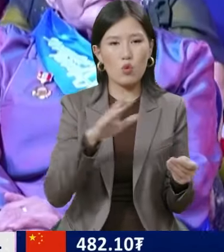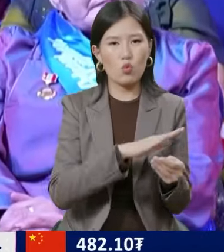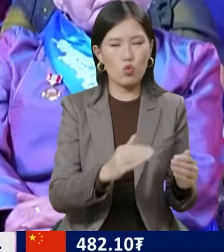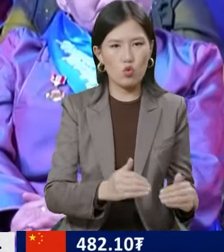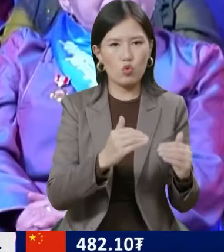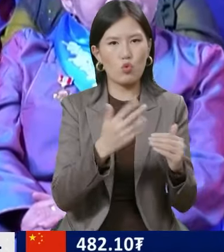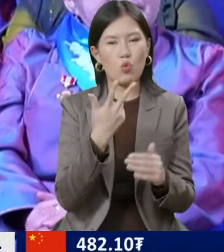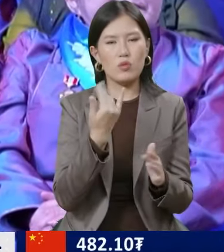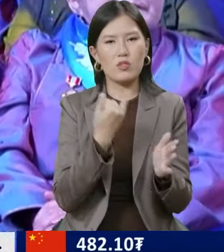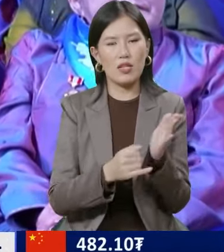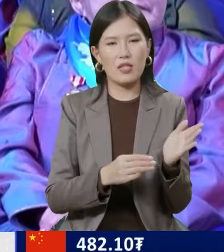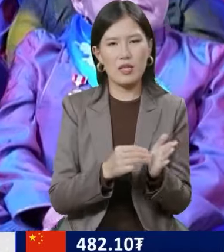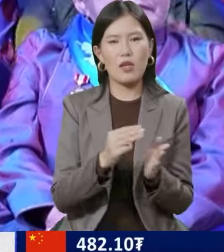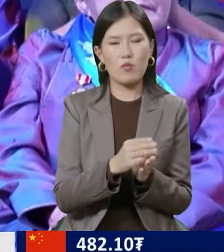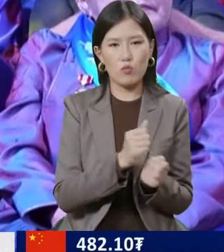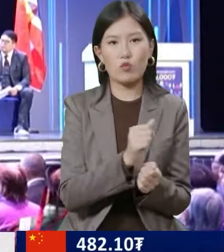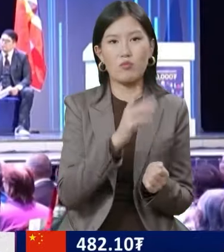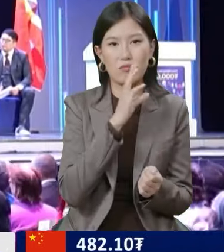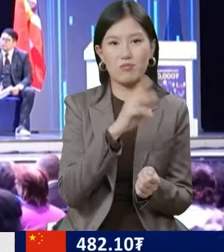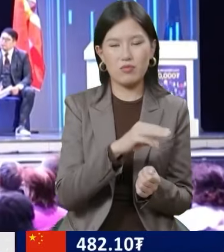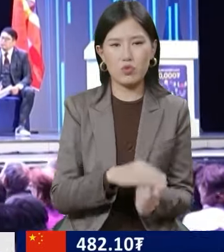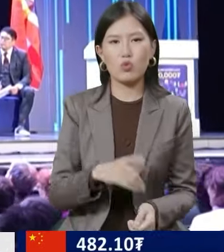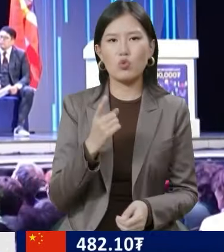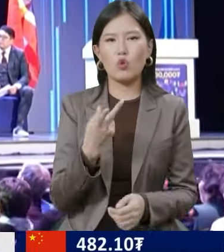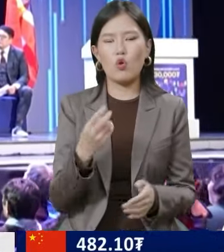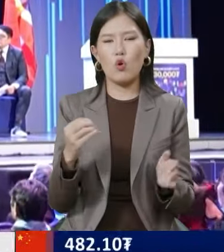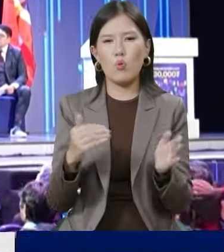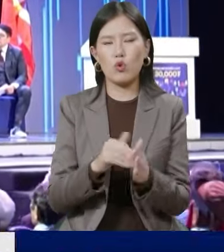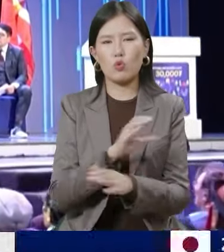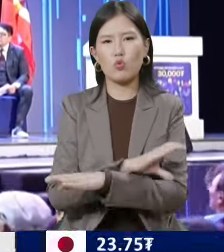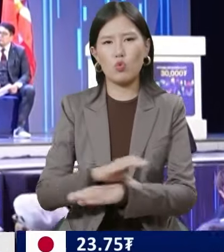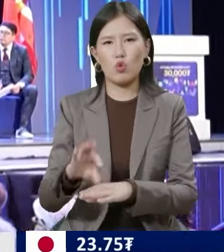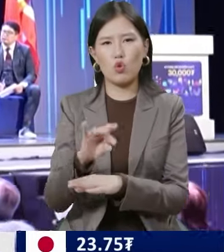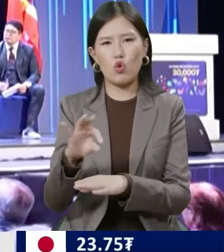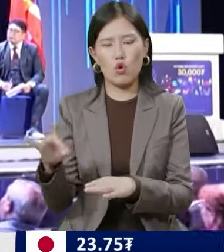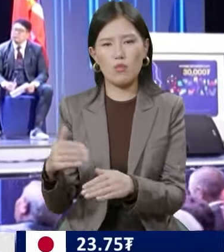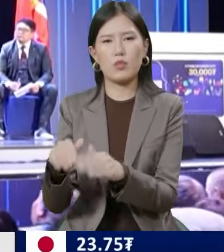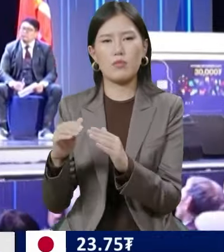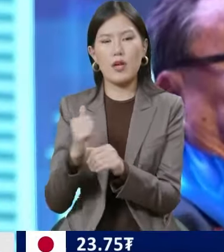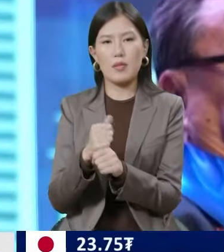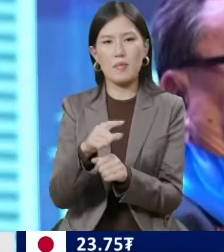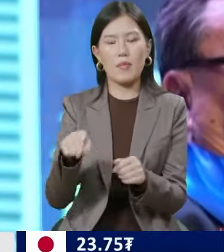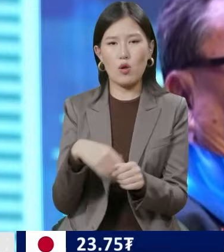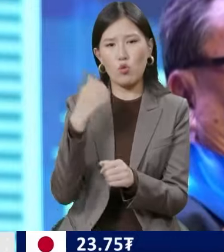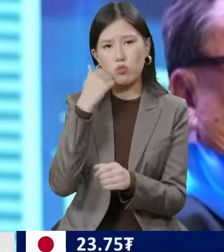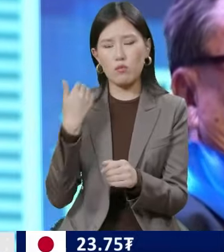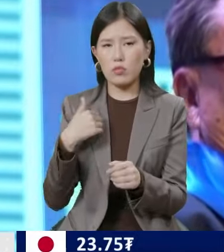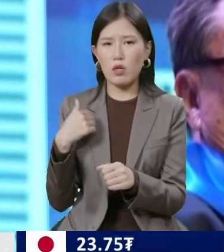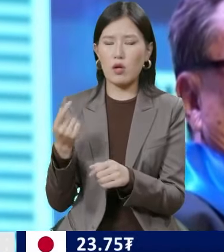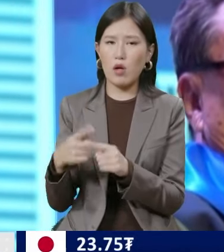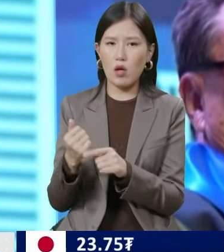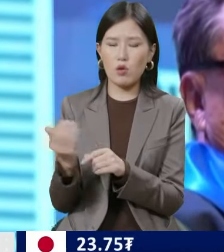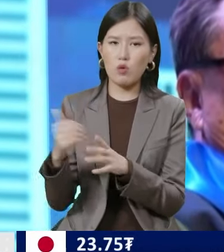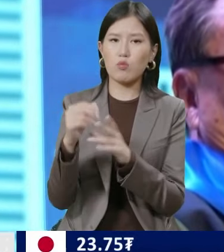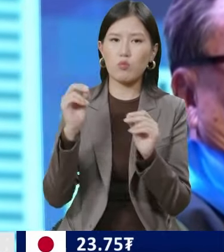хөгжилд 360 тэрбум төгрөгийг зарцуулна. Ингэснээр 120 мянган орчим сургалтын төв дугуйлан ажиллана. Үүнд Ахмад багш нараа дахин ажлын байраар